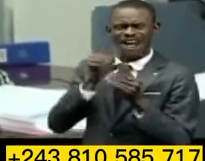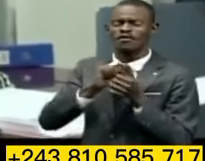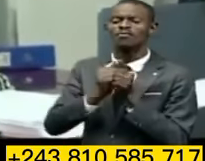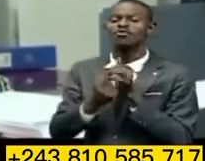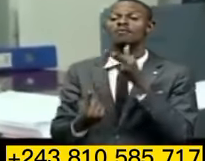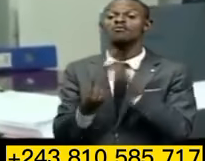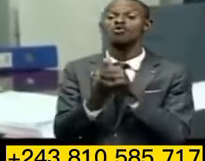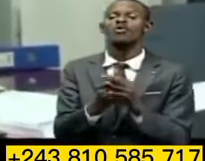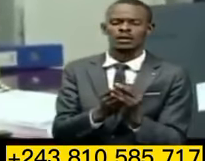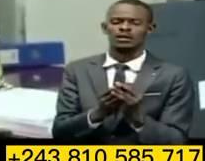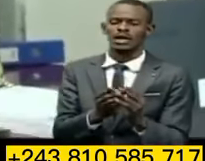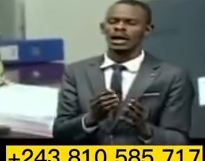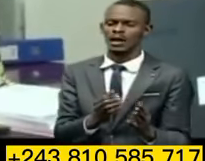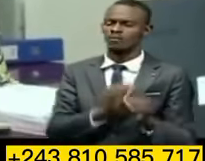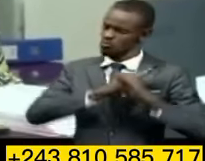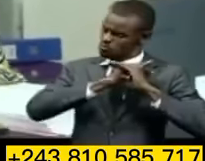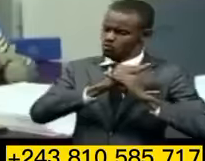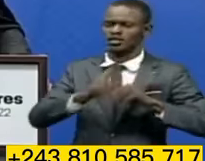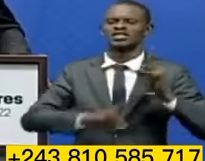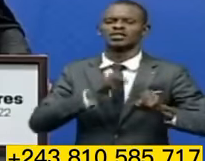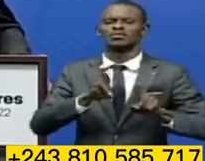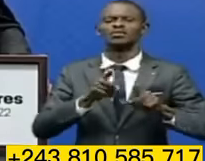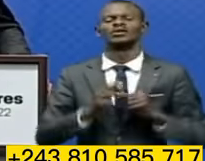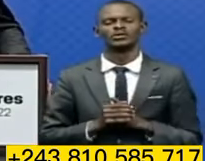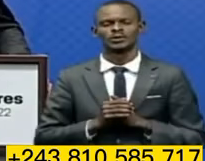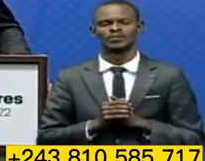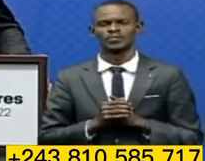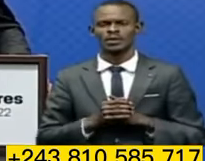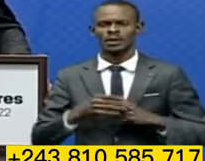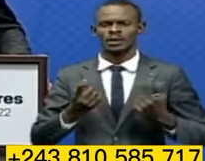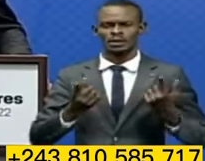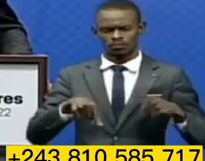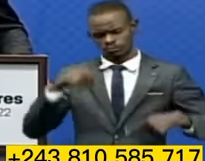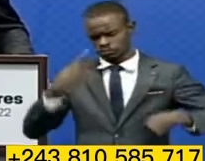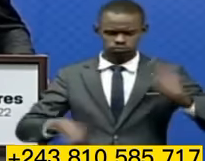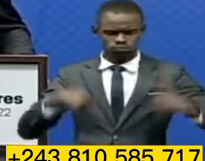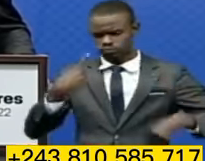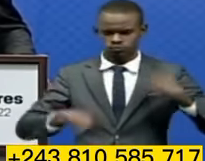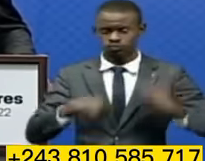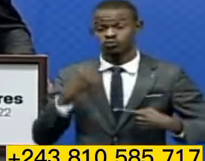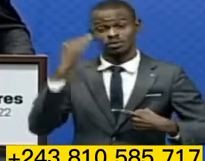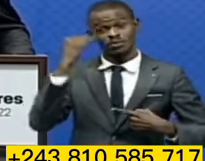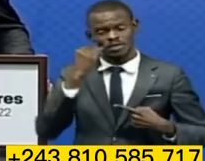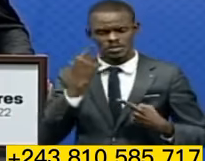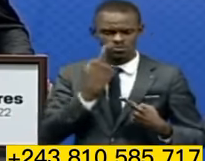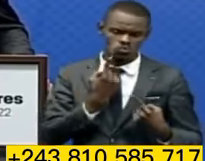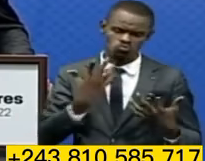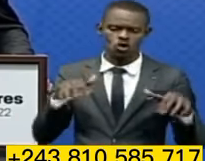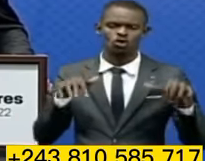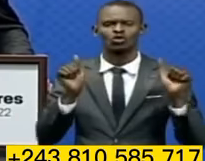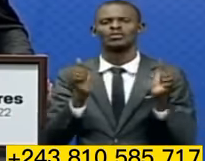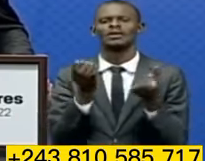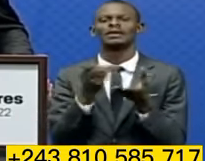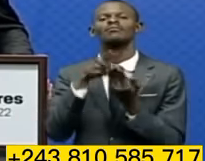résoudre durablement les problèmes sécuritaires. Après débat et délibération, le Conseil a adopté ce projet